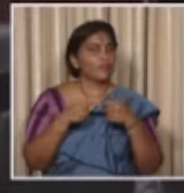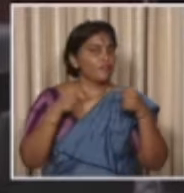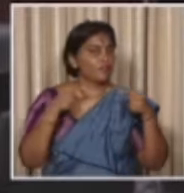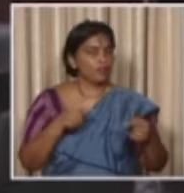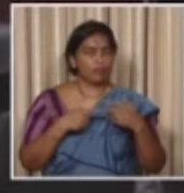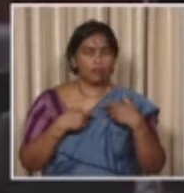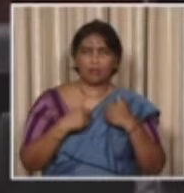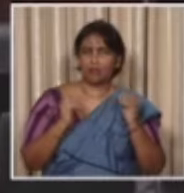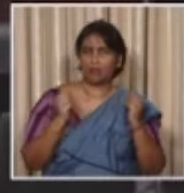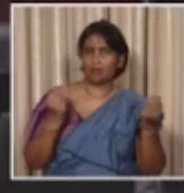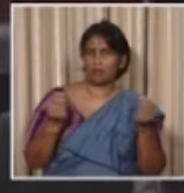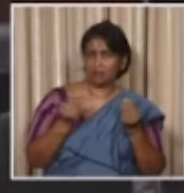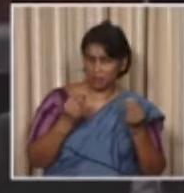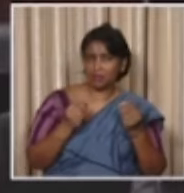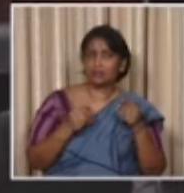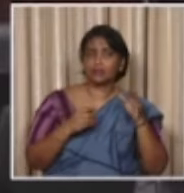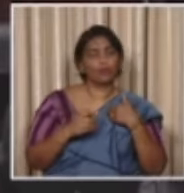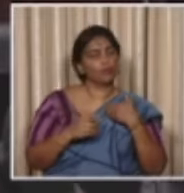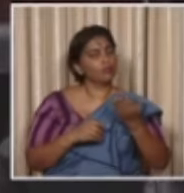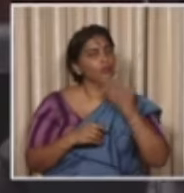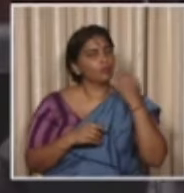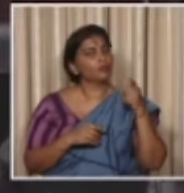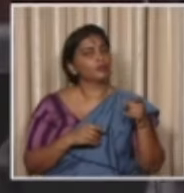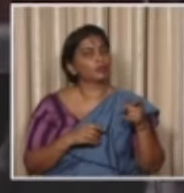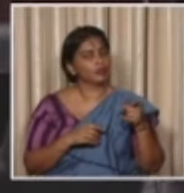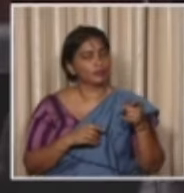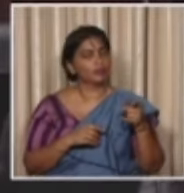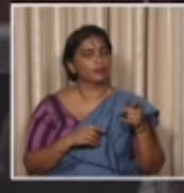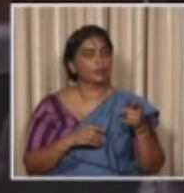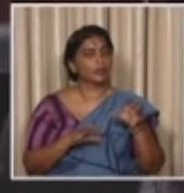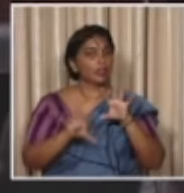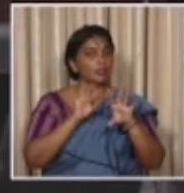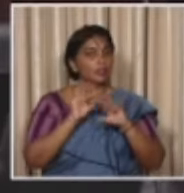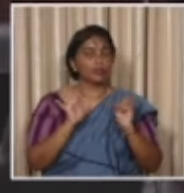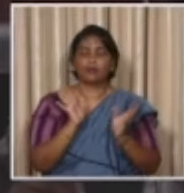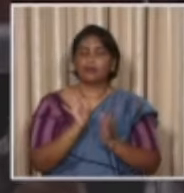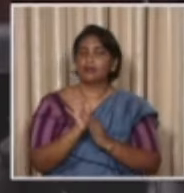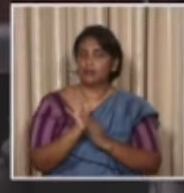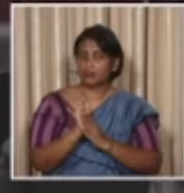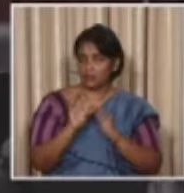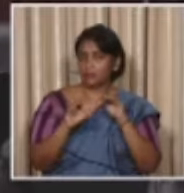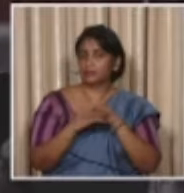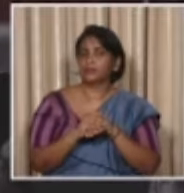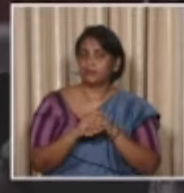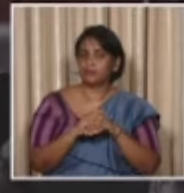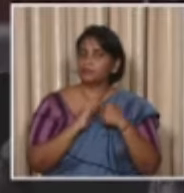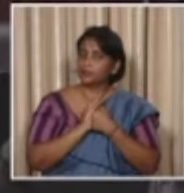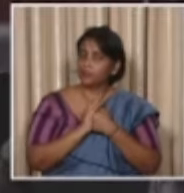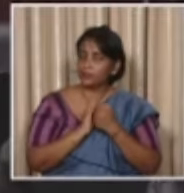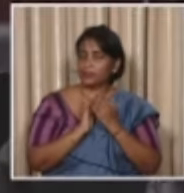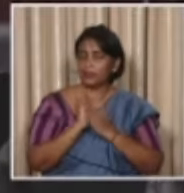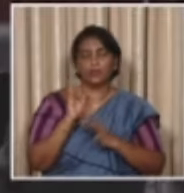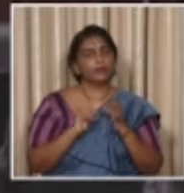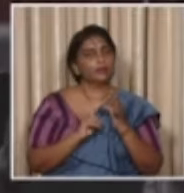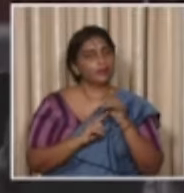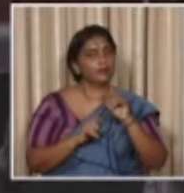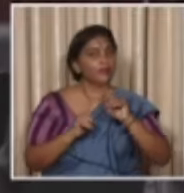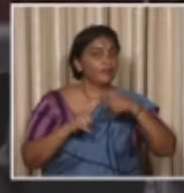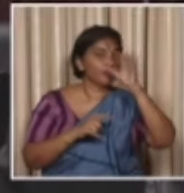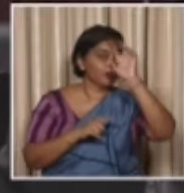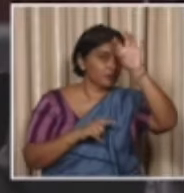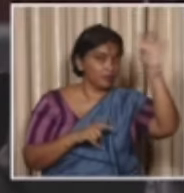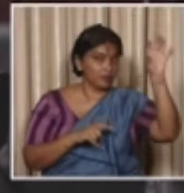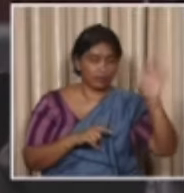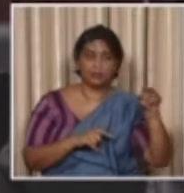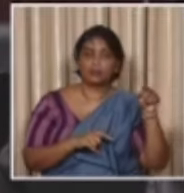සැහැීමකට පත් වෙන්නේ නැතිනම් අපිට පුළුවන් තේරීම්කාරක සභාවක් පත් කරන්න. ගරු මූලාසනාරූඪ මන්ත්‍රීතුමනි වෙන රටවල